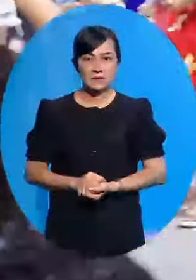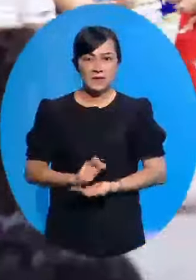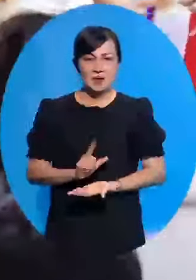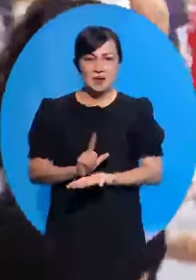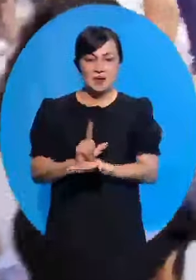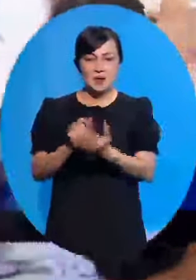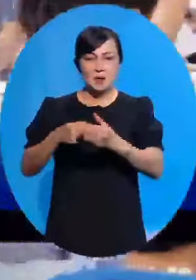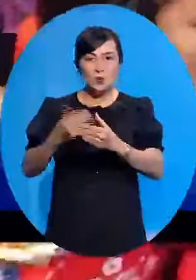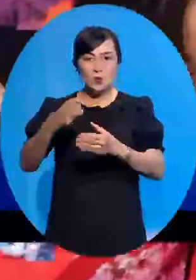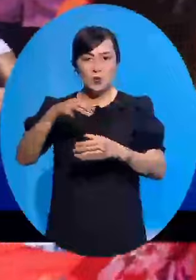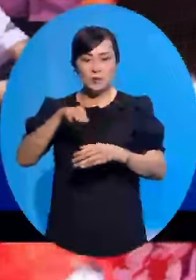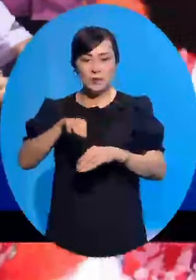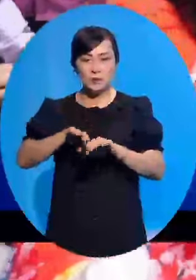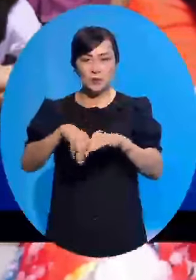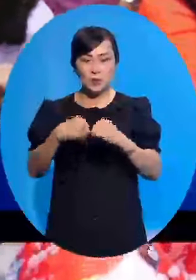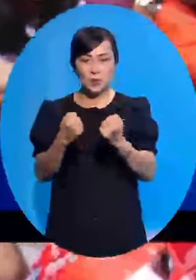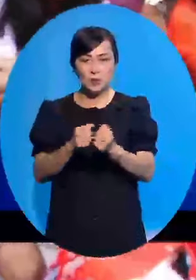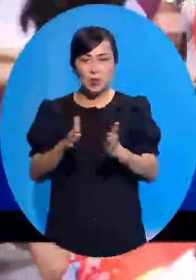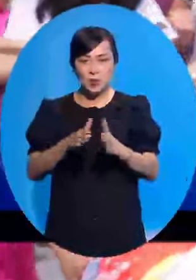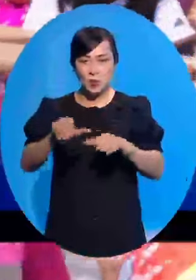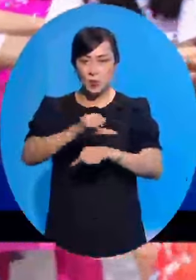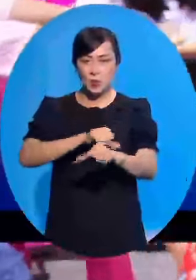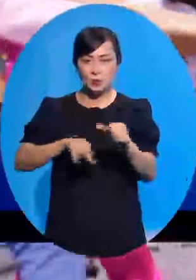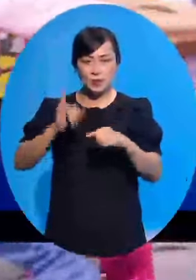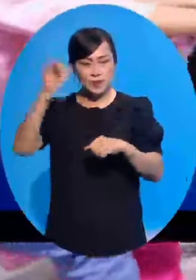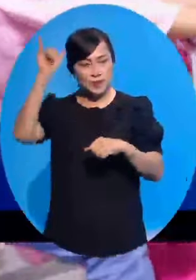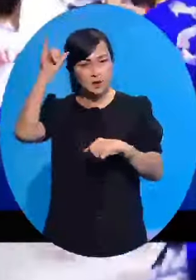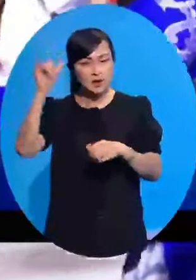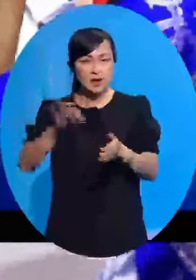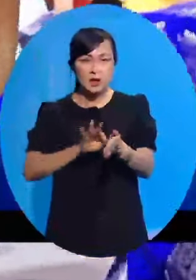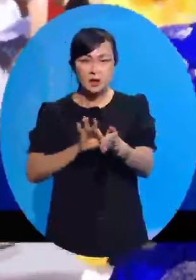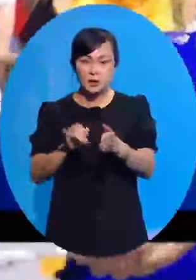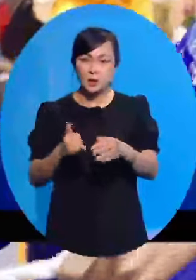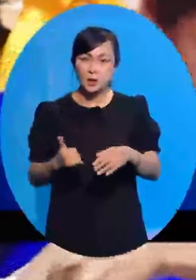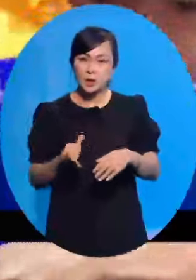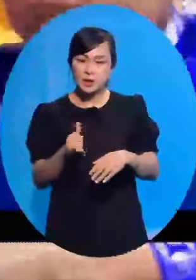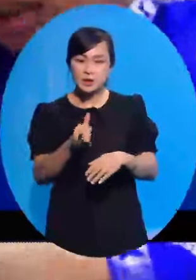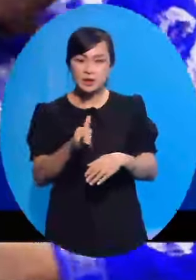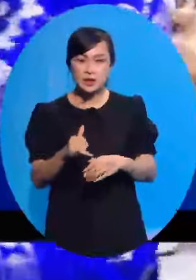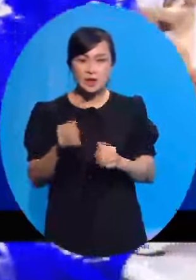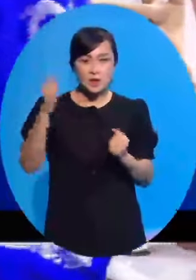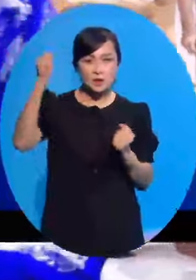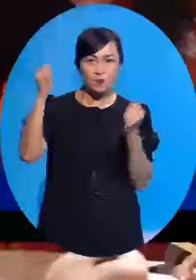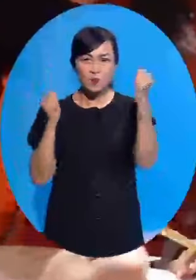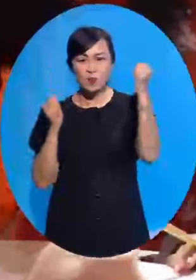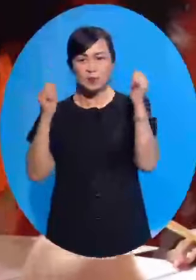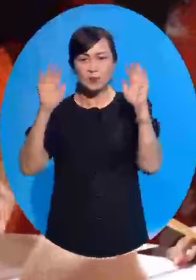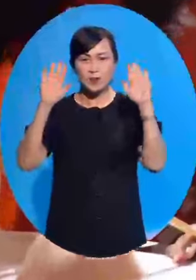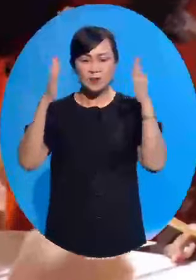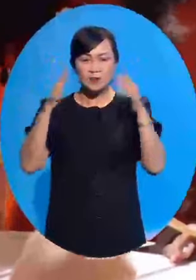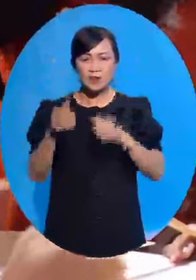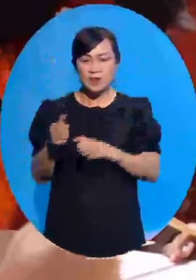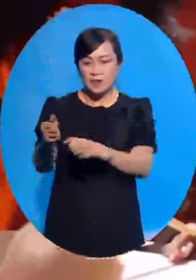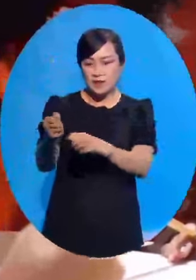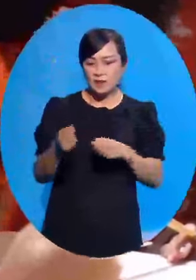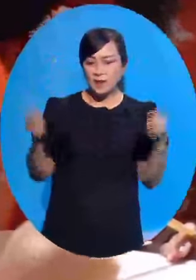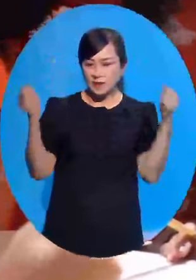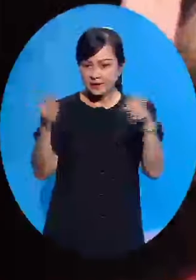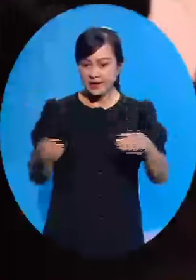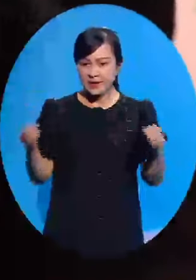Lễ hội mừng xuân Quý Mão được tổ chức với nhiều hoạt động mang ý nghĩa truyền thống của quê hương như múa lân, các trò chơi dân gian như kéo co, nhảy